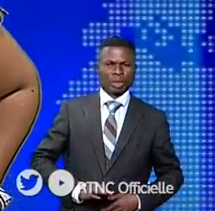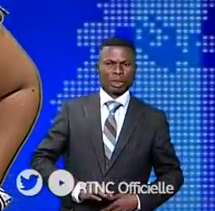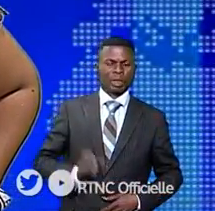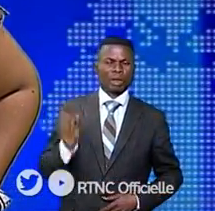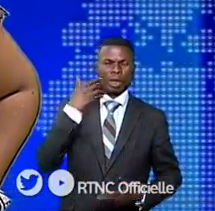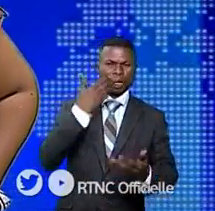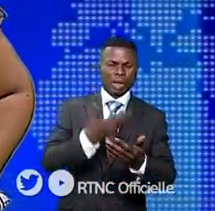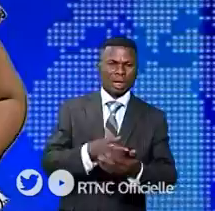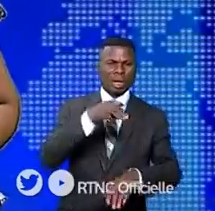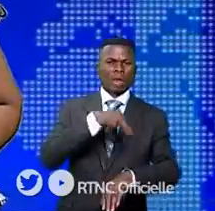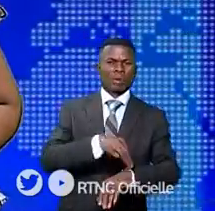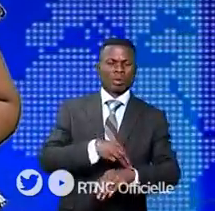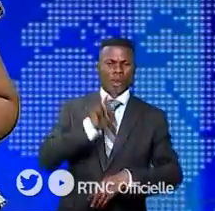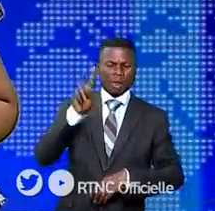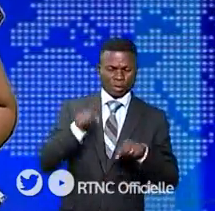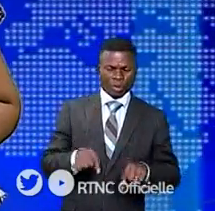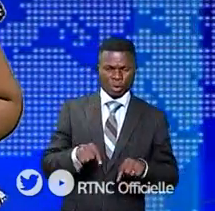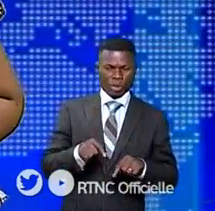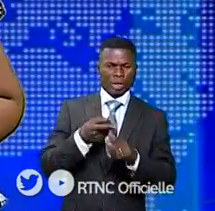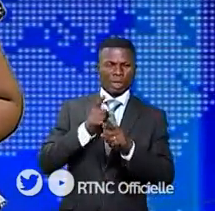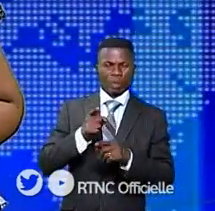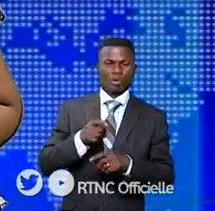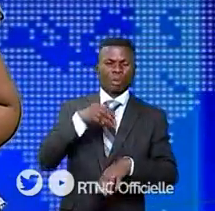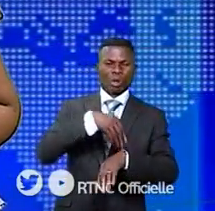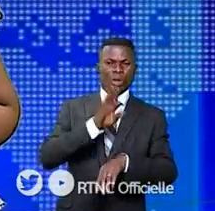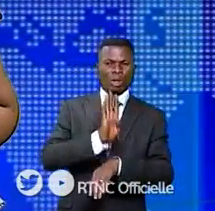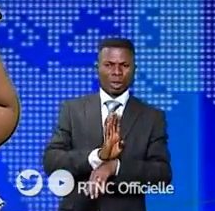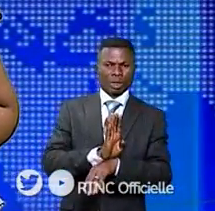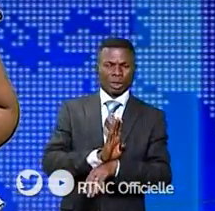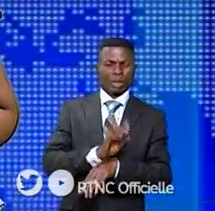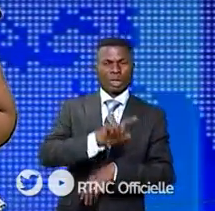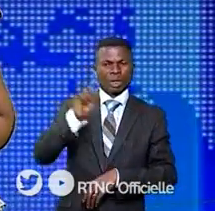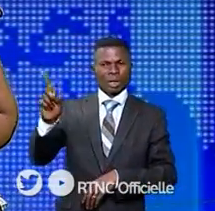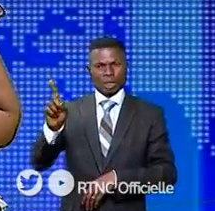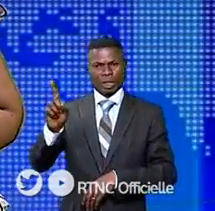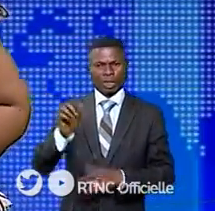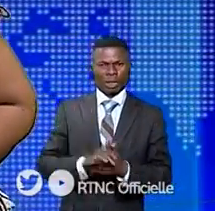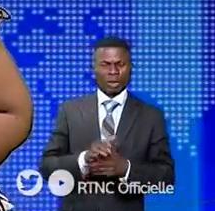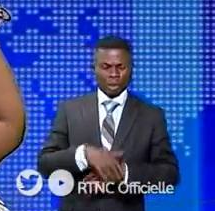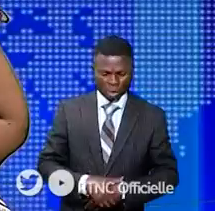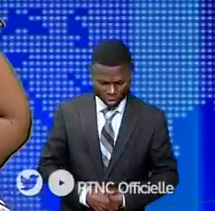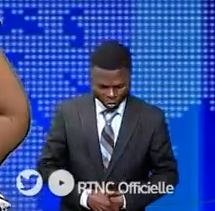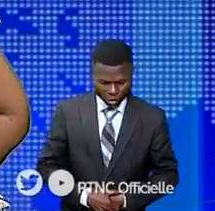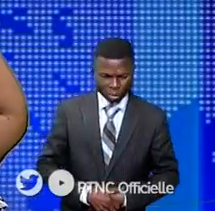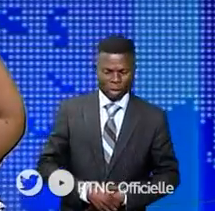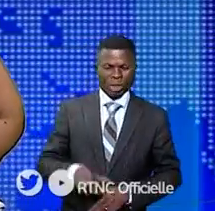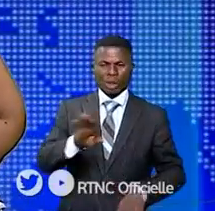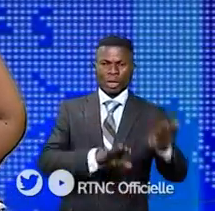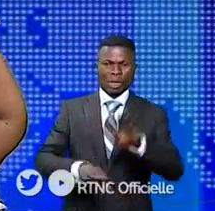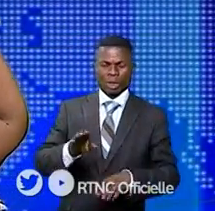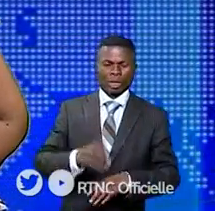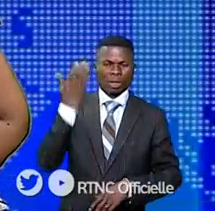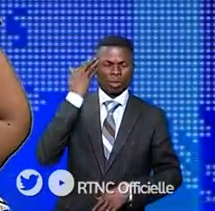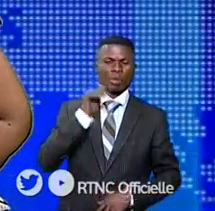est arrivée à Matadi ce vendredi en provenance de Boma, où elle est allée s'incliner devant le mausolée de feu Joseph